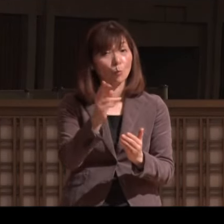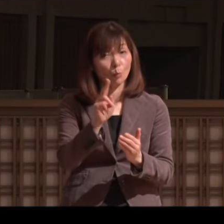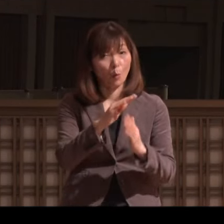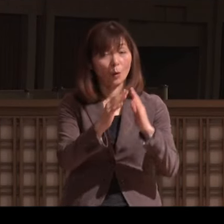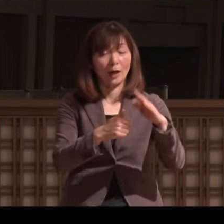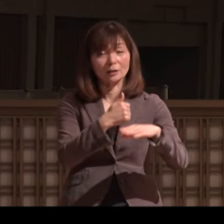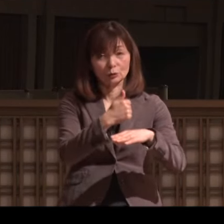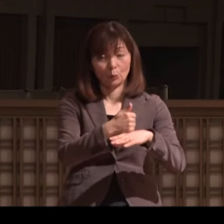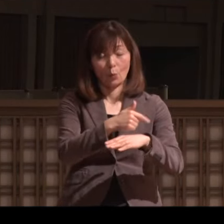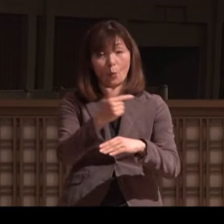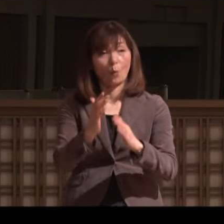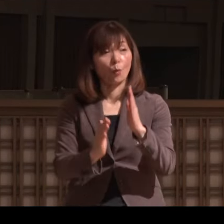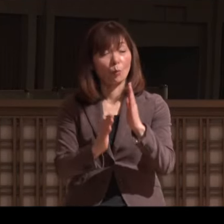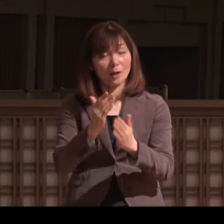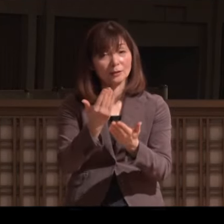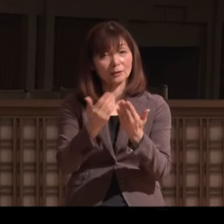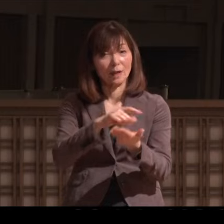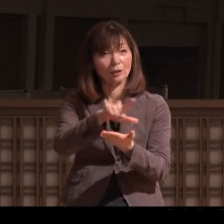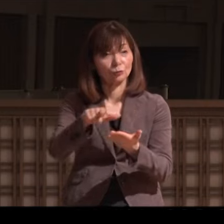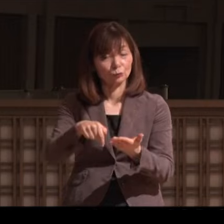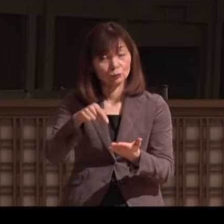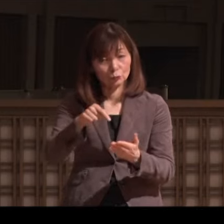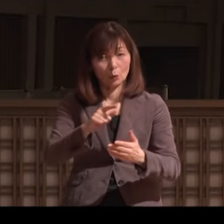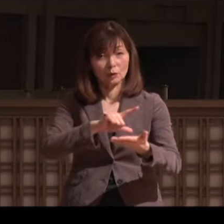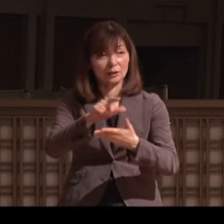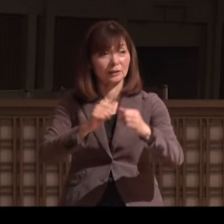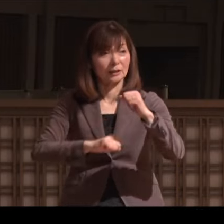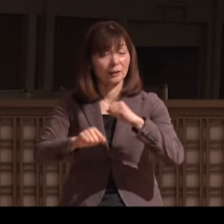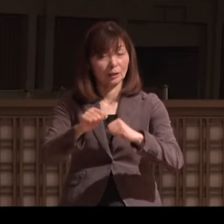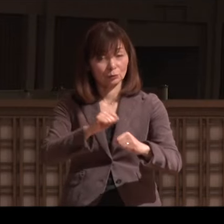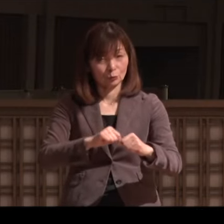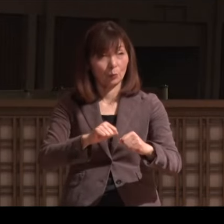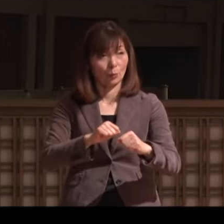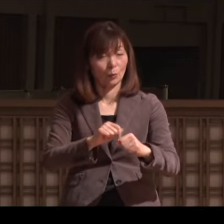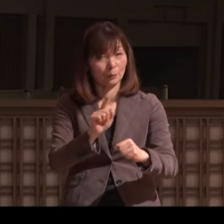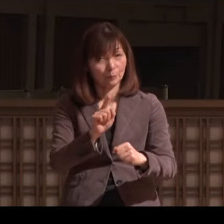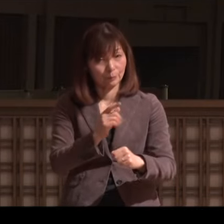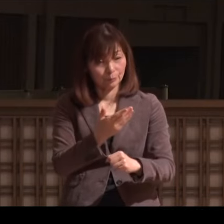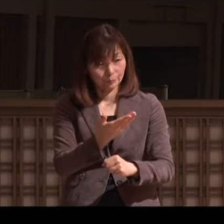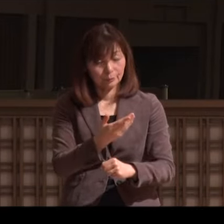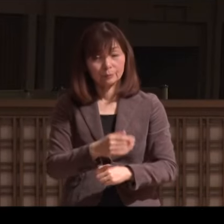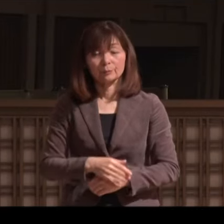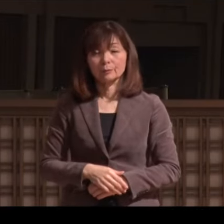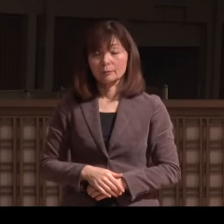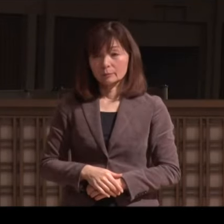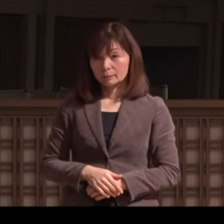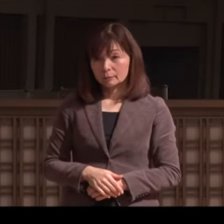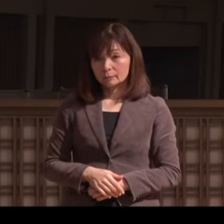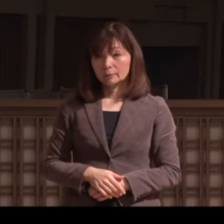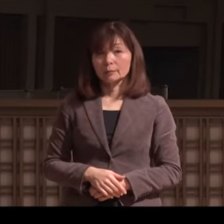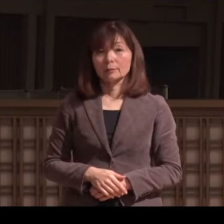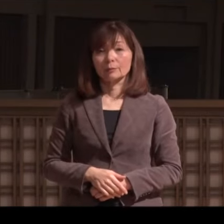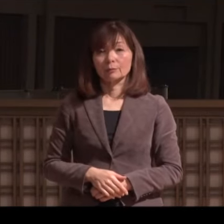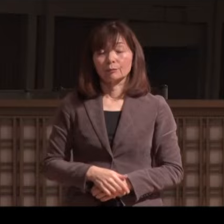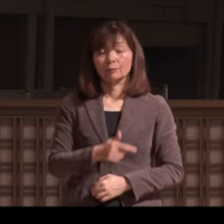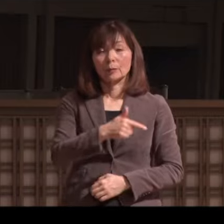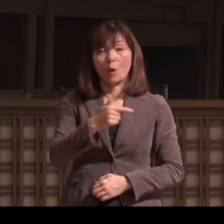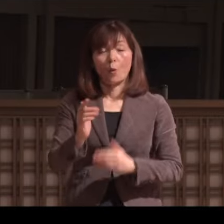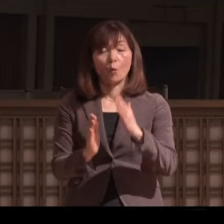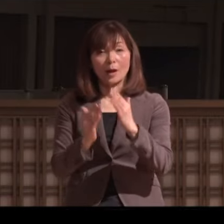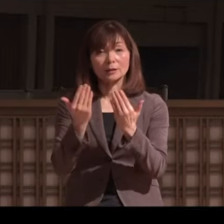大林学区における地域活動のお話是非教えてくださいお願いしますはいえまずは